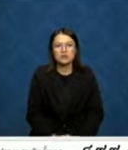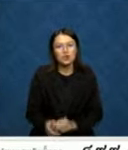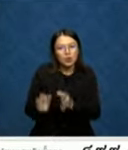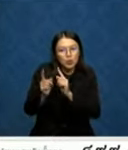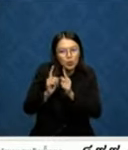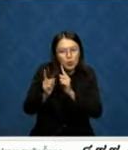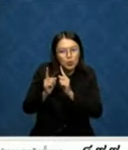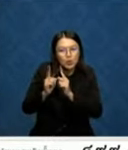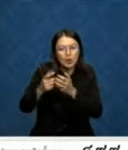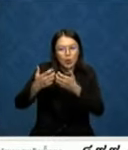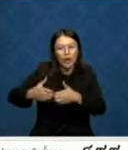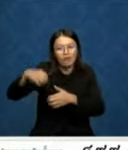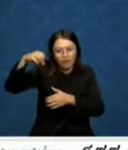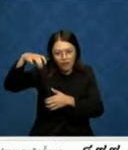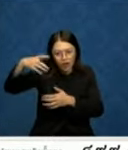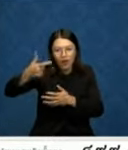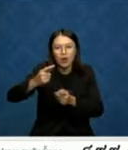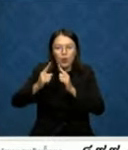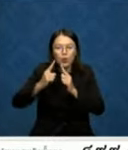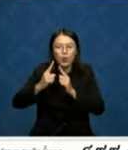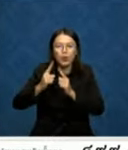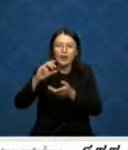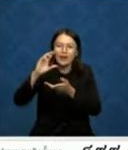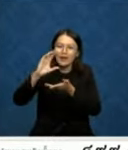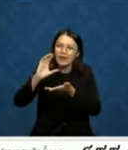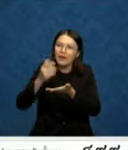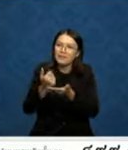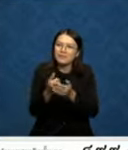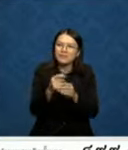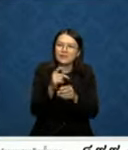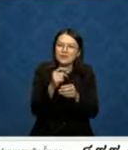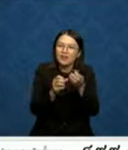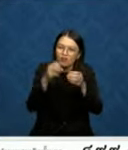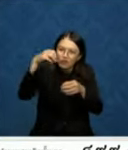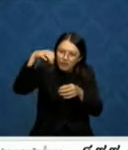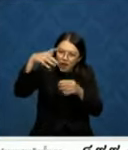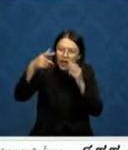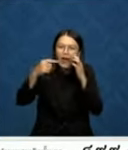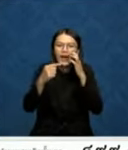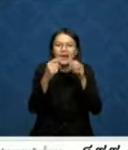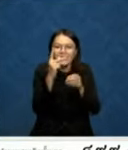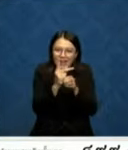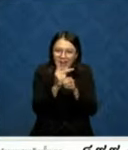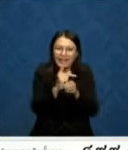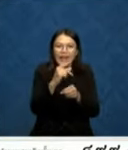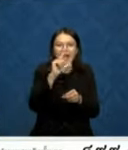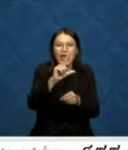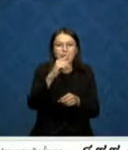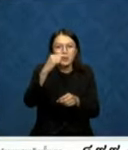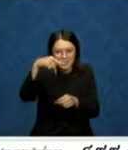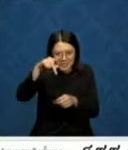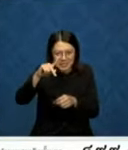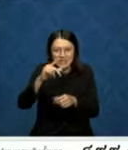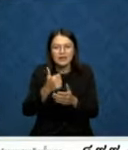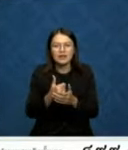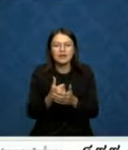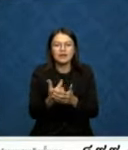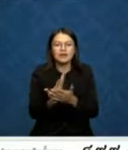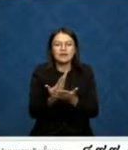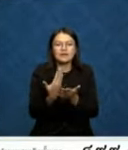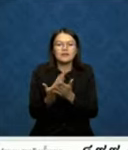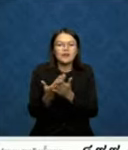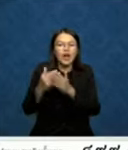าสัมปทานกับโรงไฟฟ้าใหม่นะครับเฉลี่ยต้นทุนแก๊ส LPG ที่นำมาผลิตไฟฟ้าท่านก็สามารถลดต้นทุนให้ประชาชนได้แล้วโดยไม่ต้องใช้เงินสัก